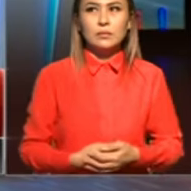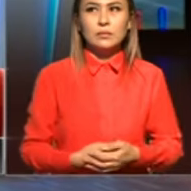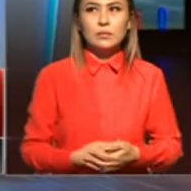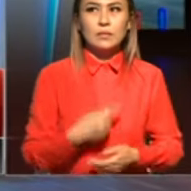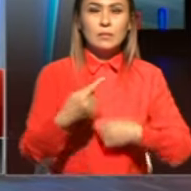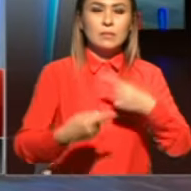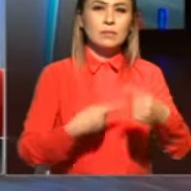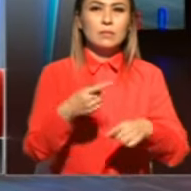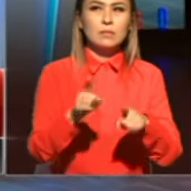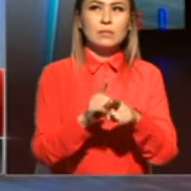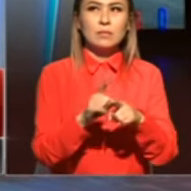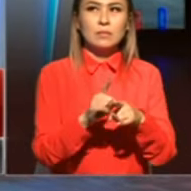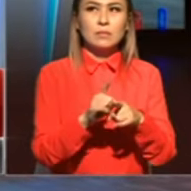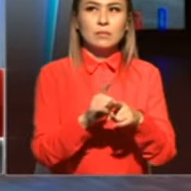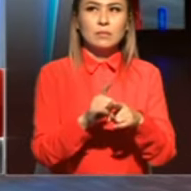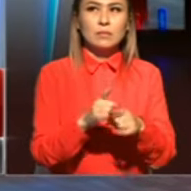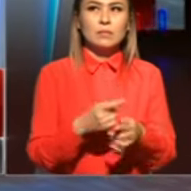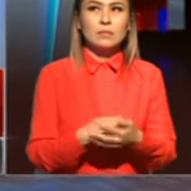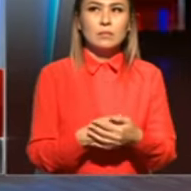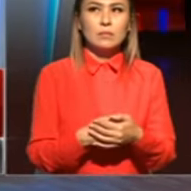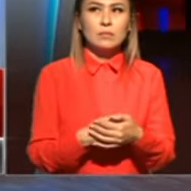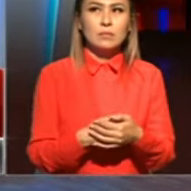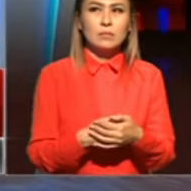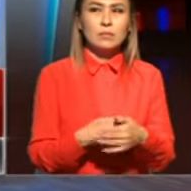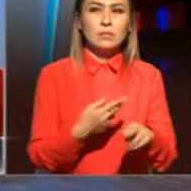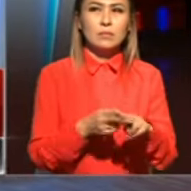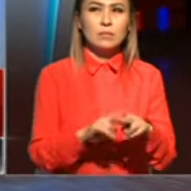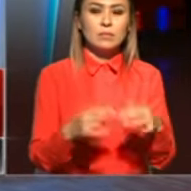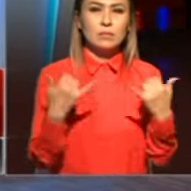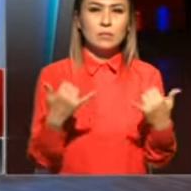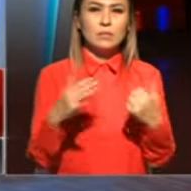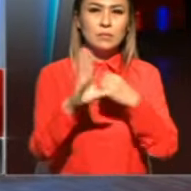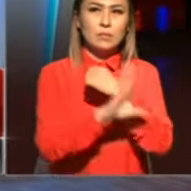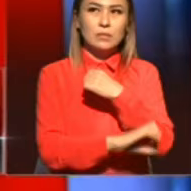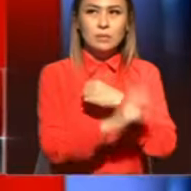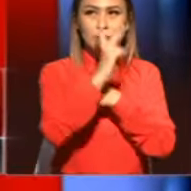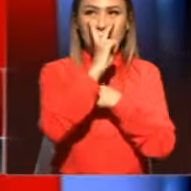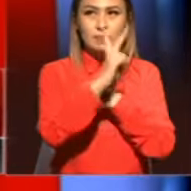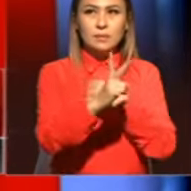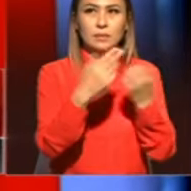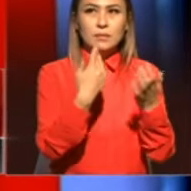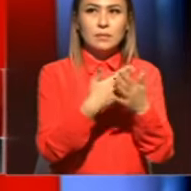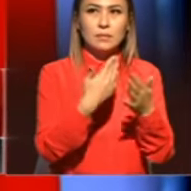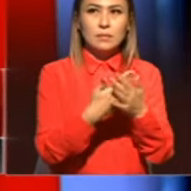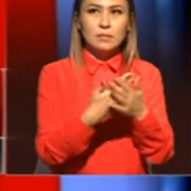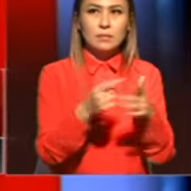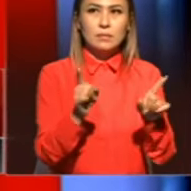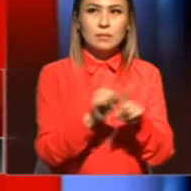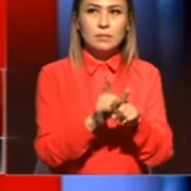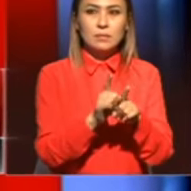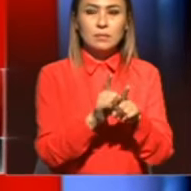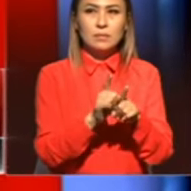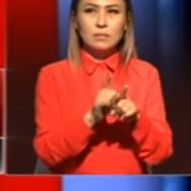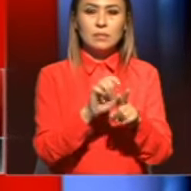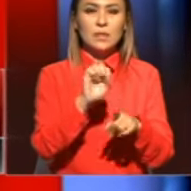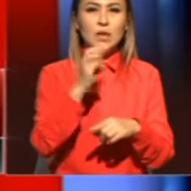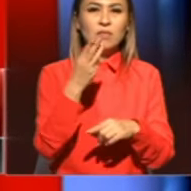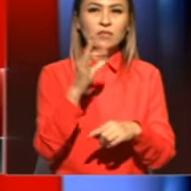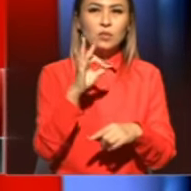буынаралық қақтығыс дейсіз ғой. Иә, иә. Ол буынаралық болғанда міне қараңыз, қазір соңғы кезде байқап отырсаңыз, жаңа Сәбит жақсы мәселені көтеріп кетті. Офшордан келіп